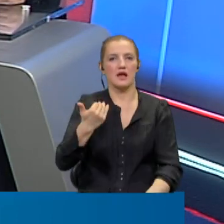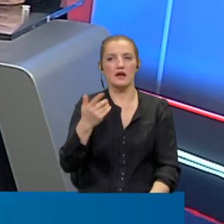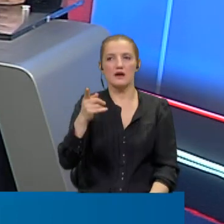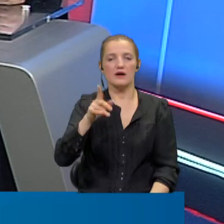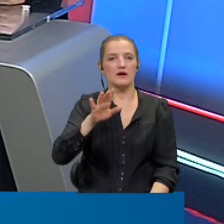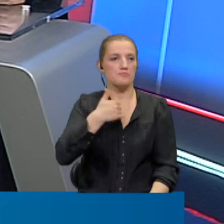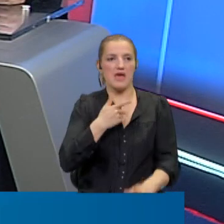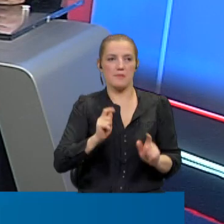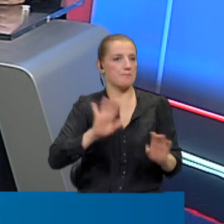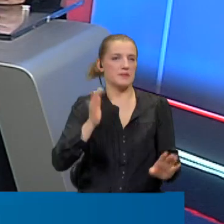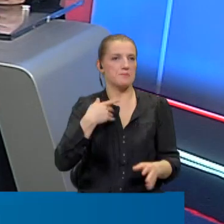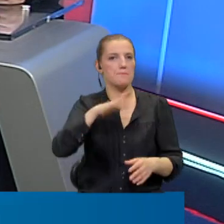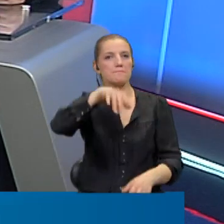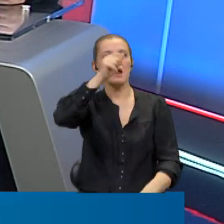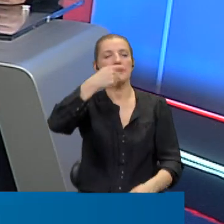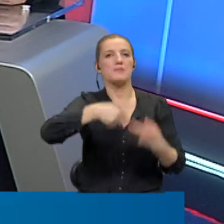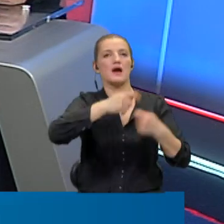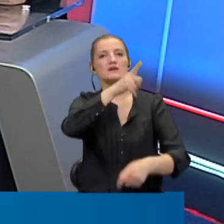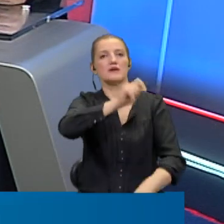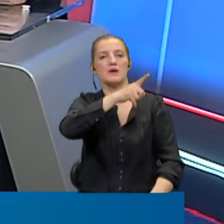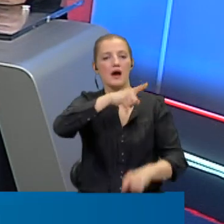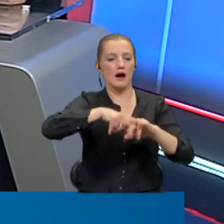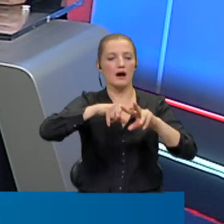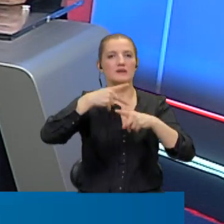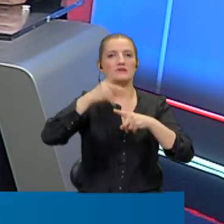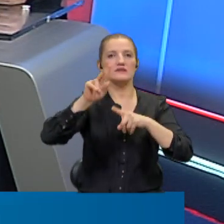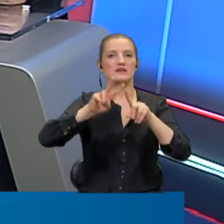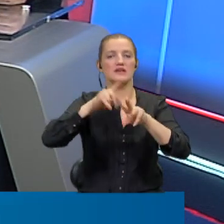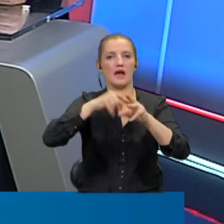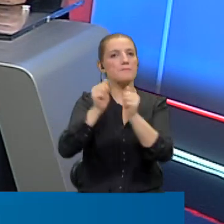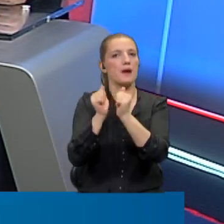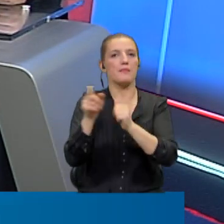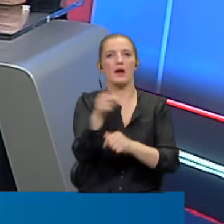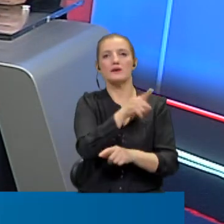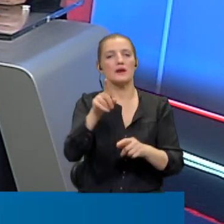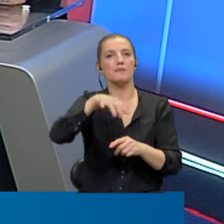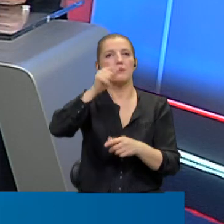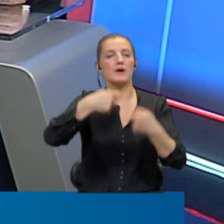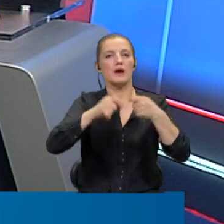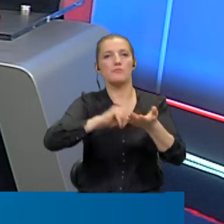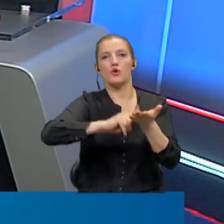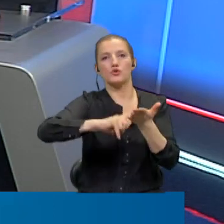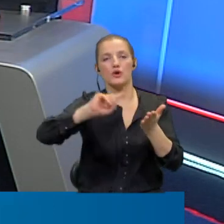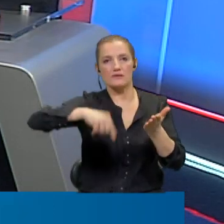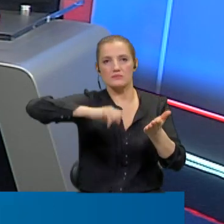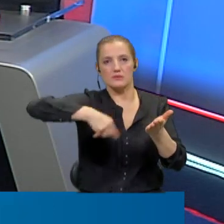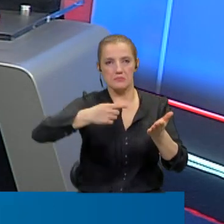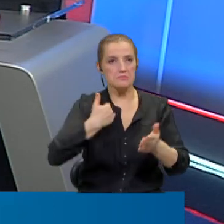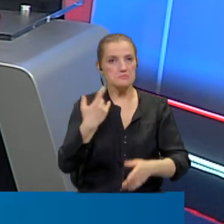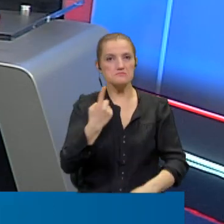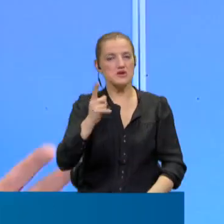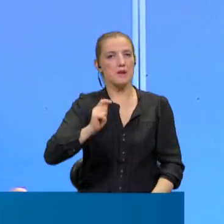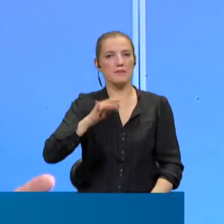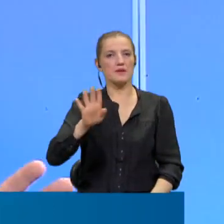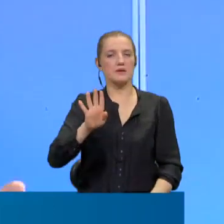yapmadım ki de Merkez Bankası yaptılar Hayır az iğne ile protokol imzalamıştır hazineyle birlikte yapıyorlar bu hiçbir şey yapmadık değil mi